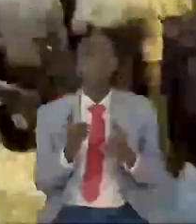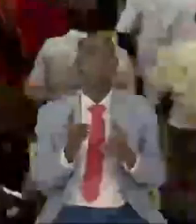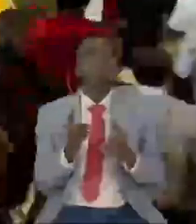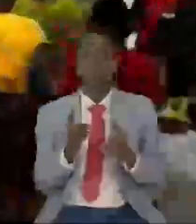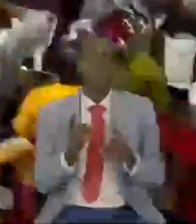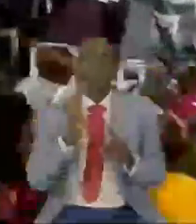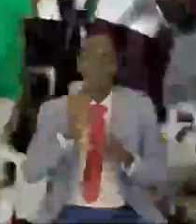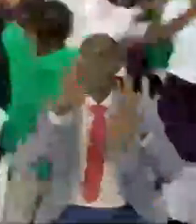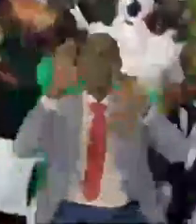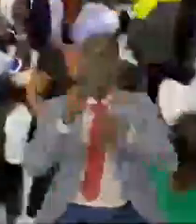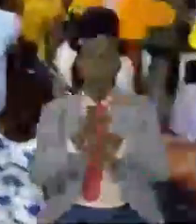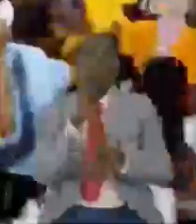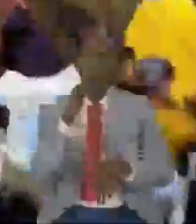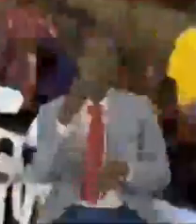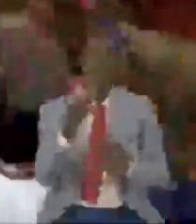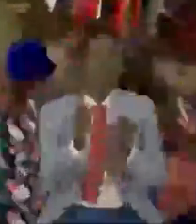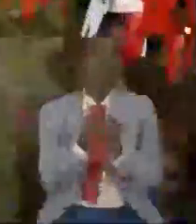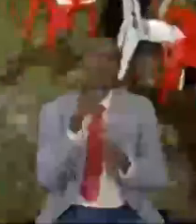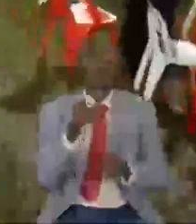Ton miracle est déjà là avec toi.